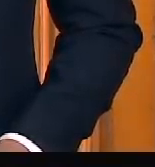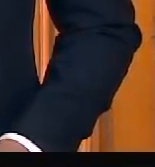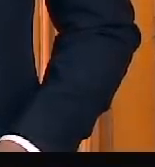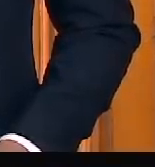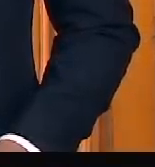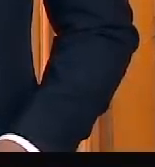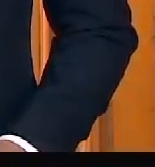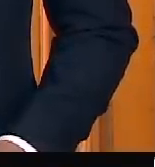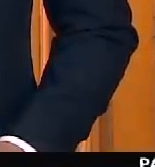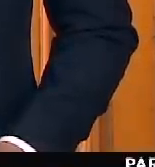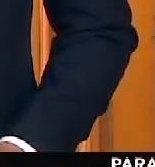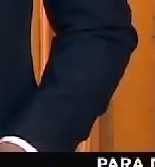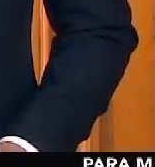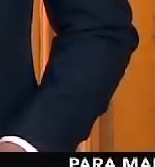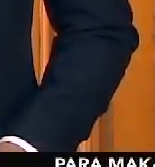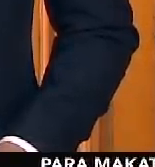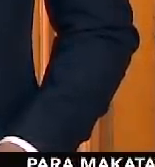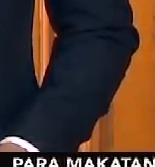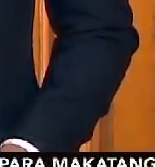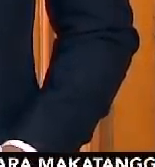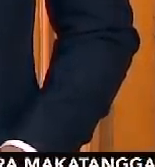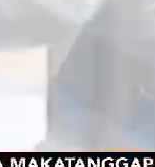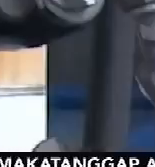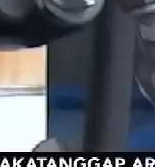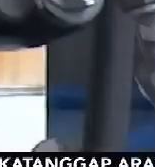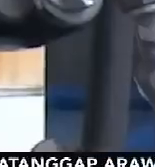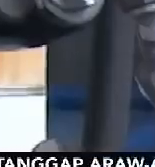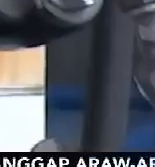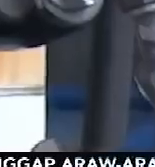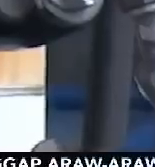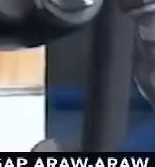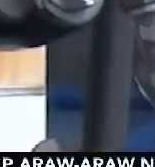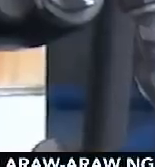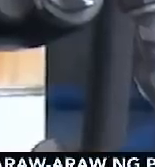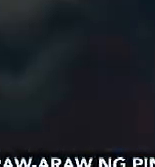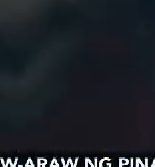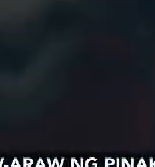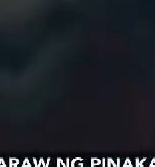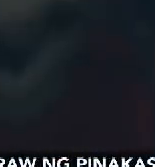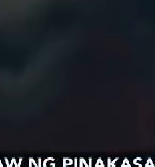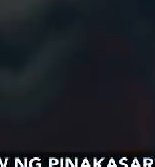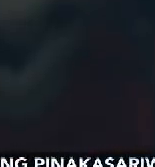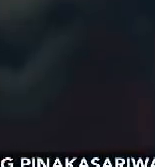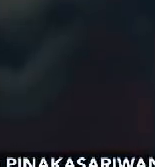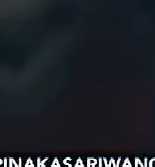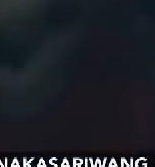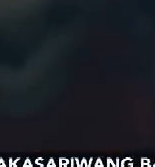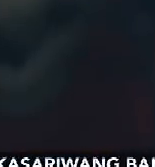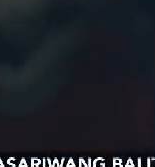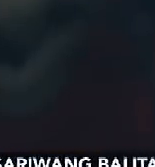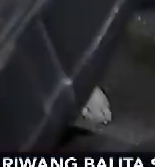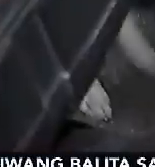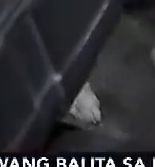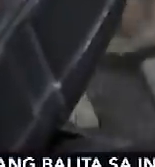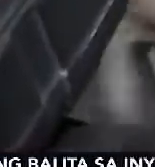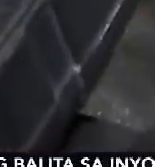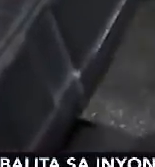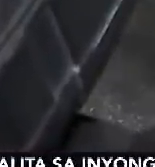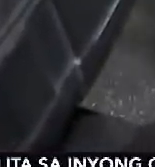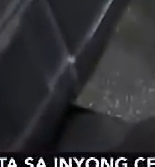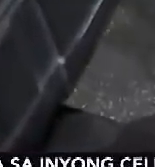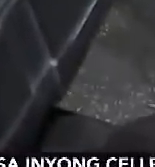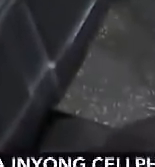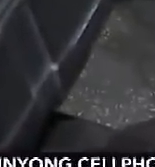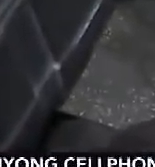namang malakihang pagtaas sa presyo ng mga produktong petrolyo. Ayon sa oil industry sources, 3 piso at 60 sentimo hanggang